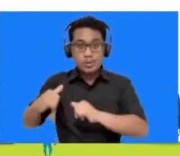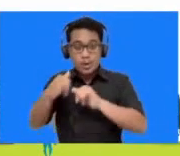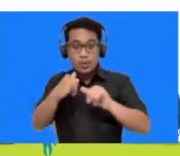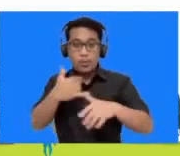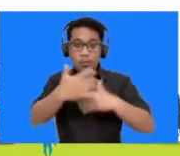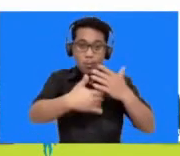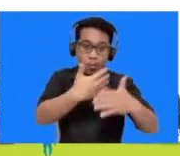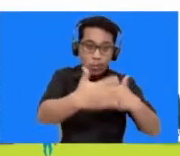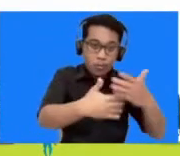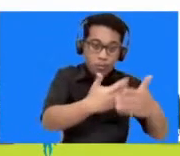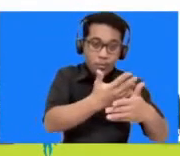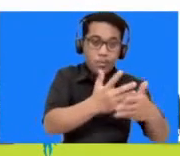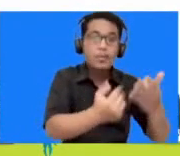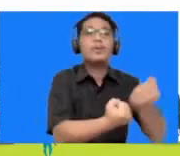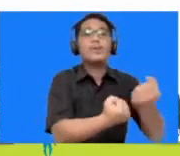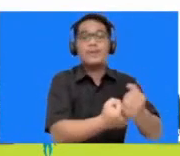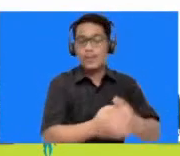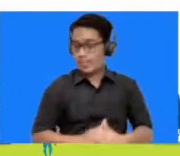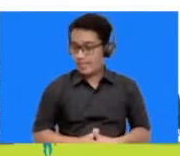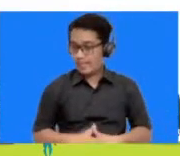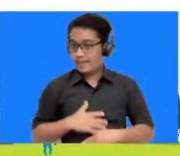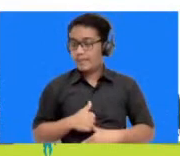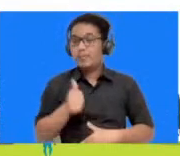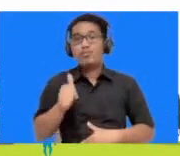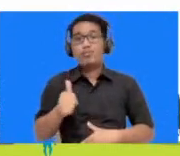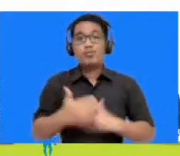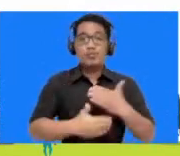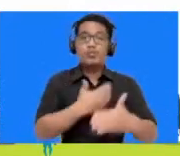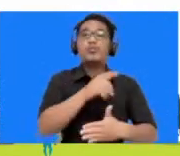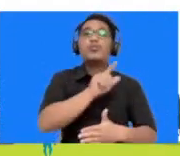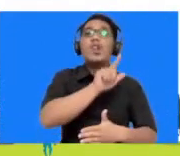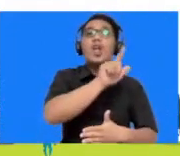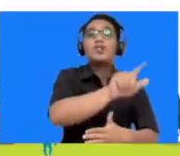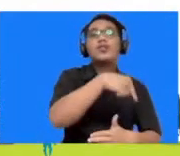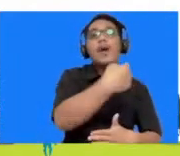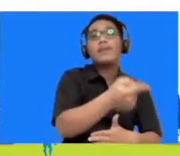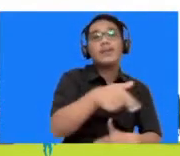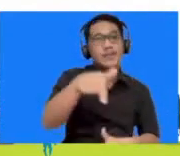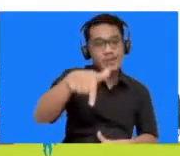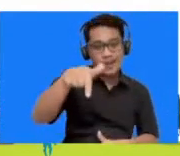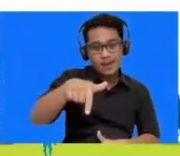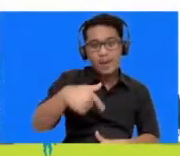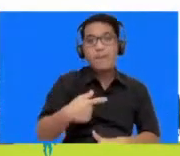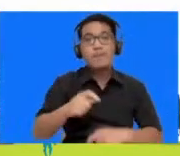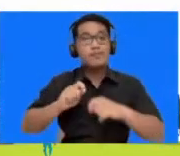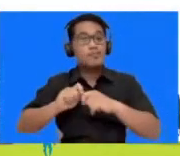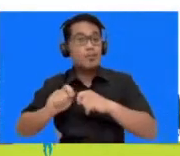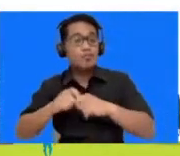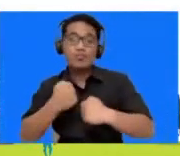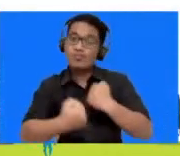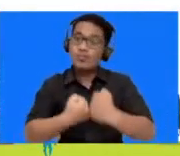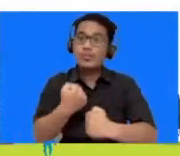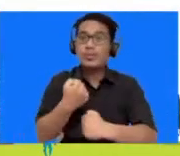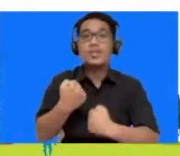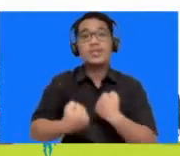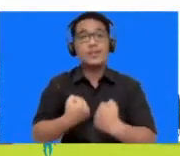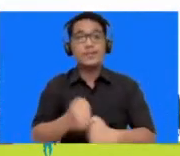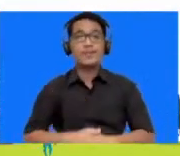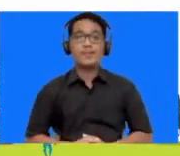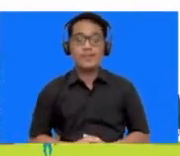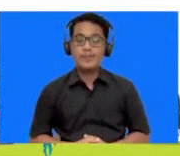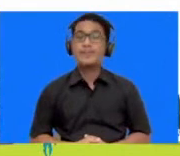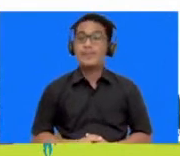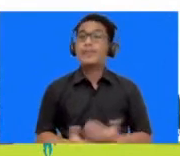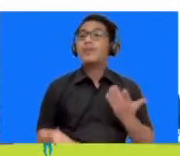dan bisa berlanjut secara kontinu sampai dengan saat ini pelaksanaan kegiatan. Nah, ini mungkin di kami sudah terjadi